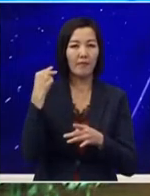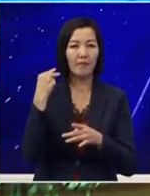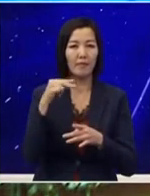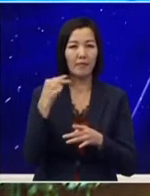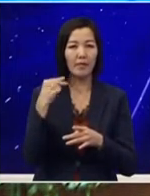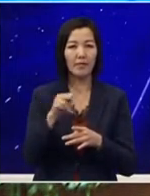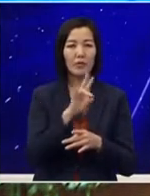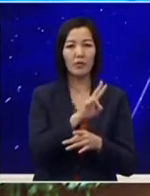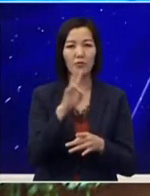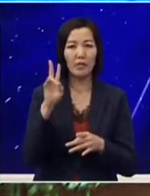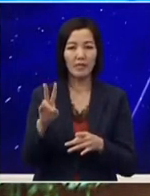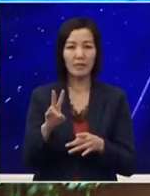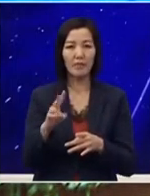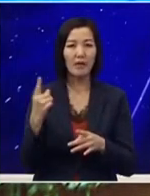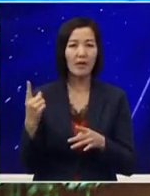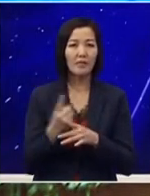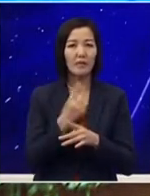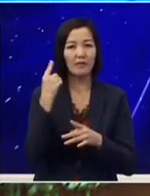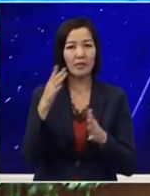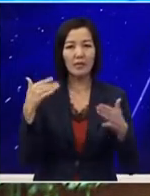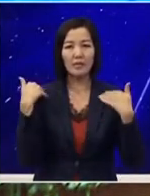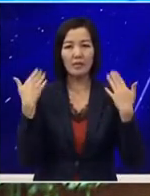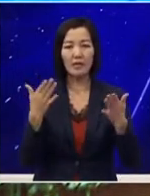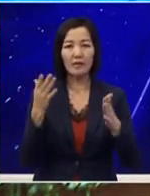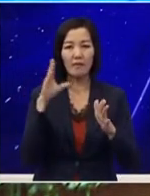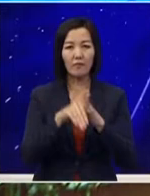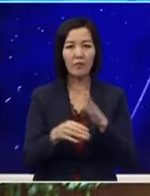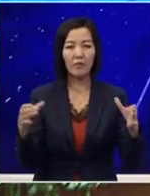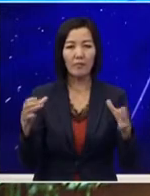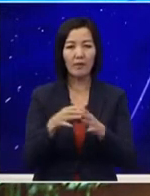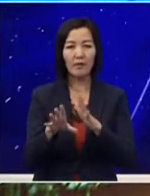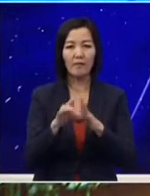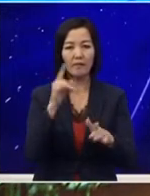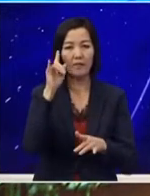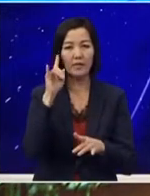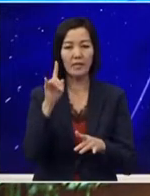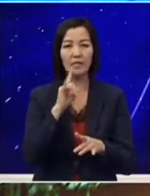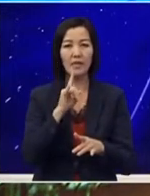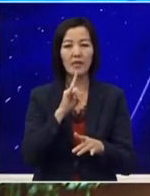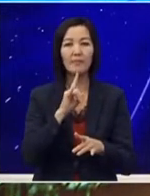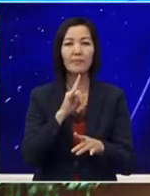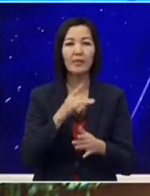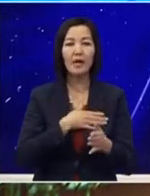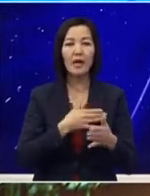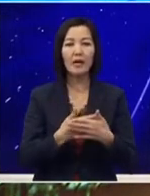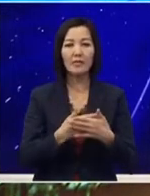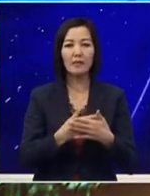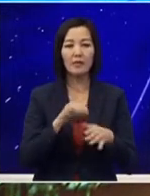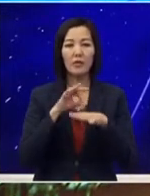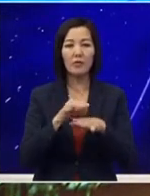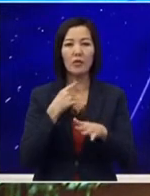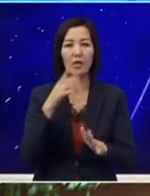президент страны Нурсултан Назарбаев, ставший инициатором внутрипартийных выборов в Казахстане. Активными темпами